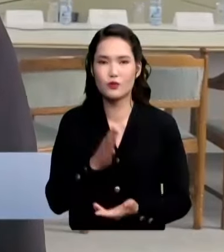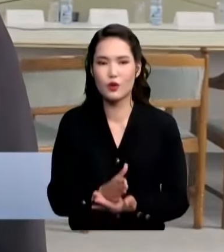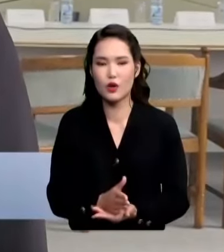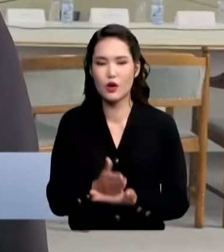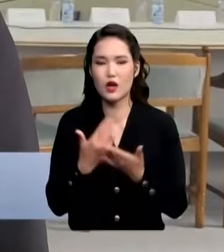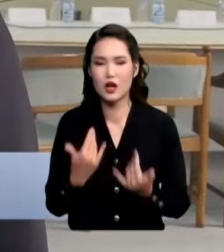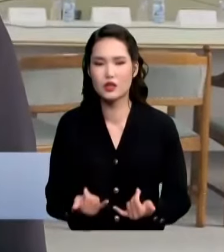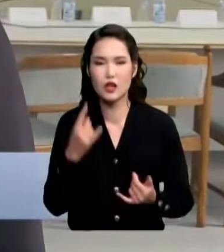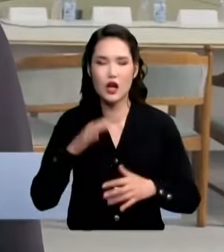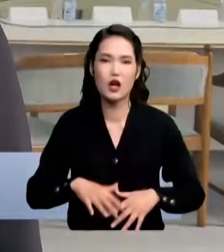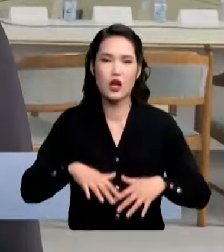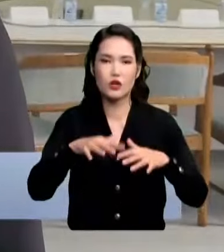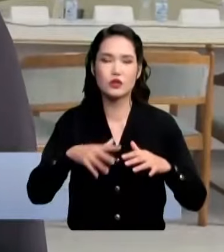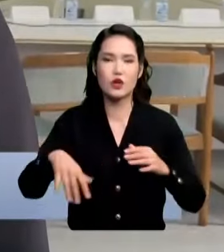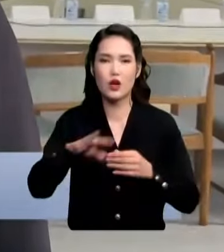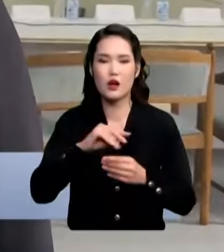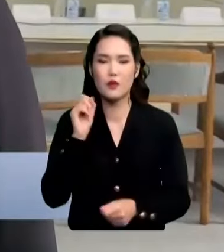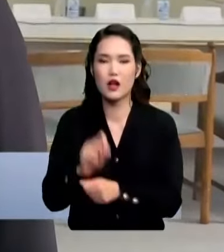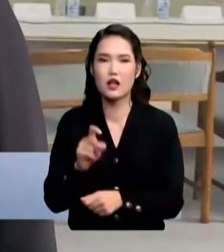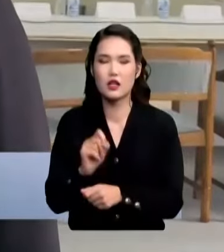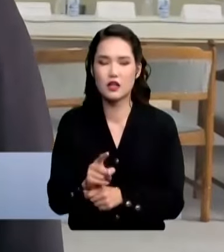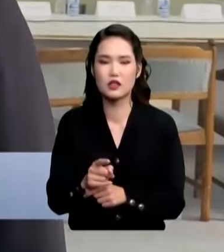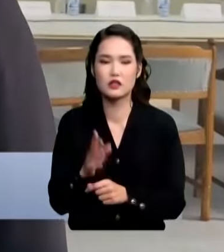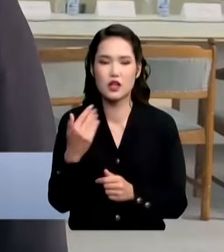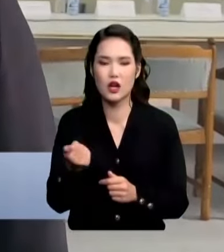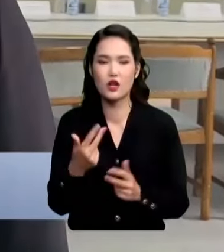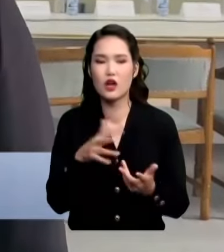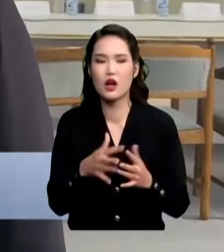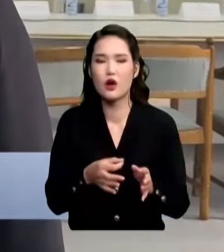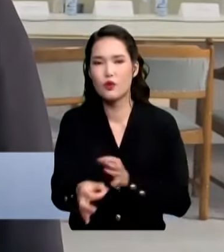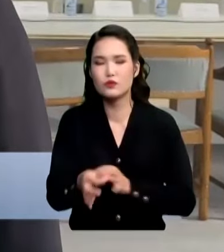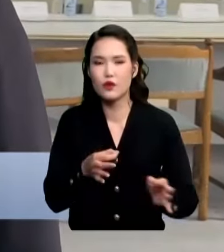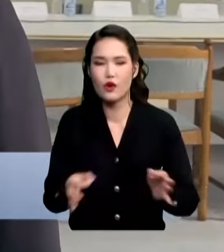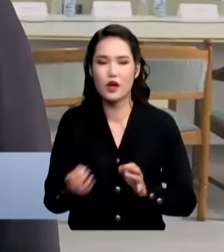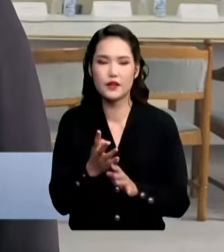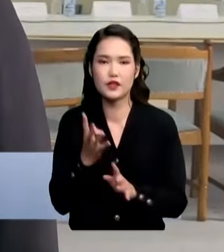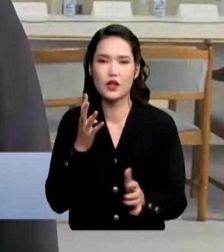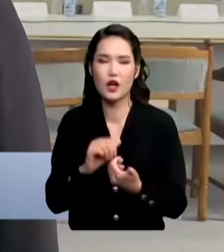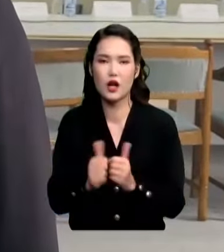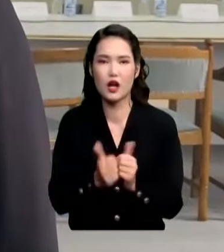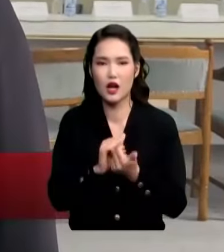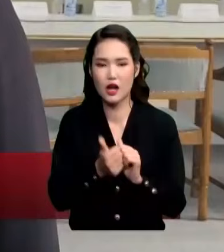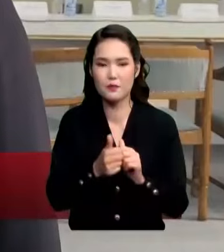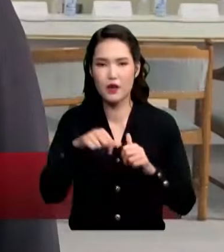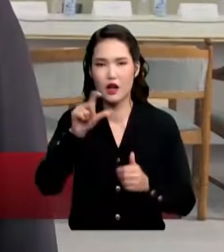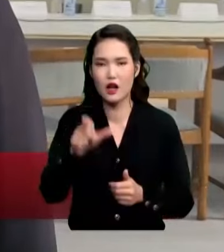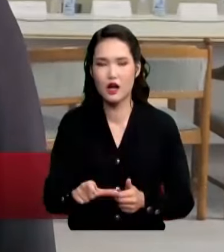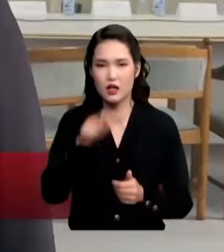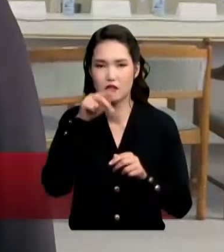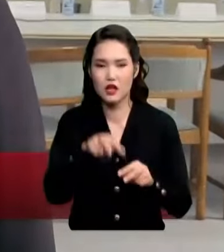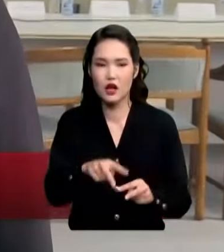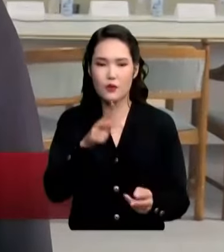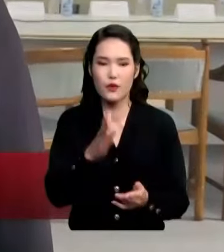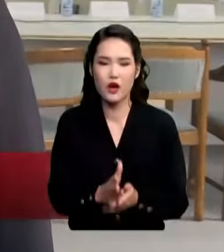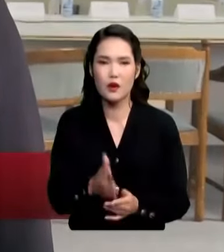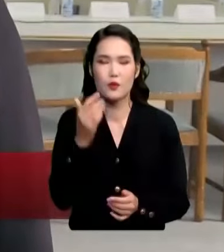басқармасының тапсырмасымен сол үш ауылдағы медициналық пункттар мен дәрігерлік амбулаторларға кезекші көліктер қазір қойылды. Яғни кез